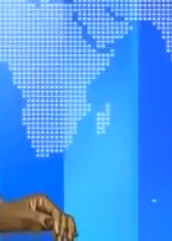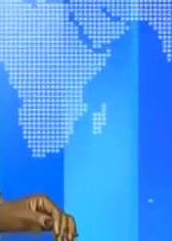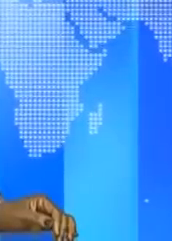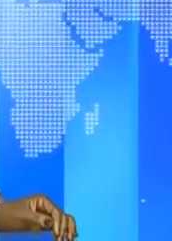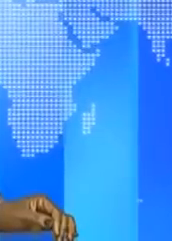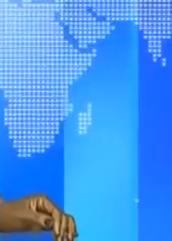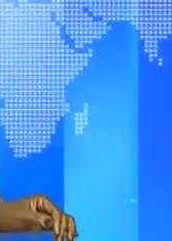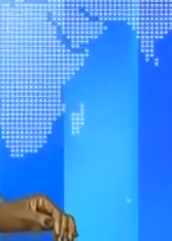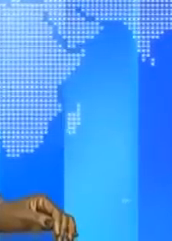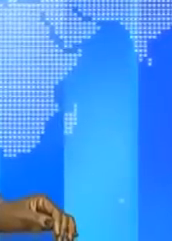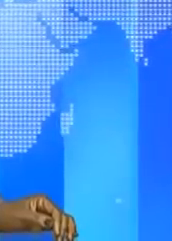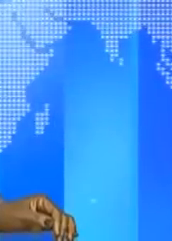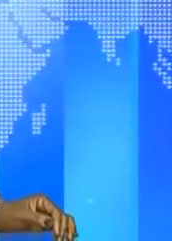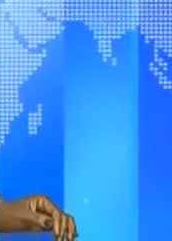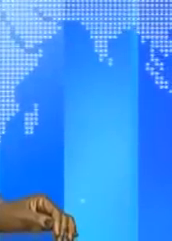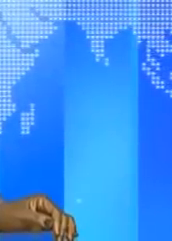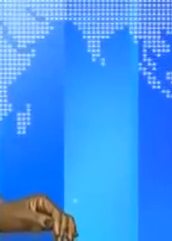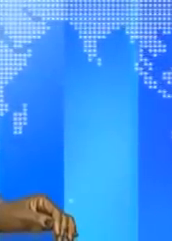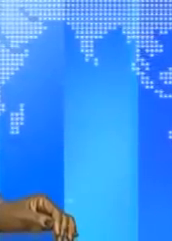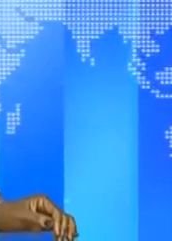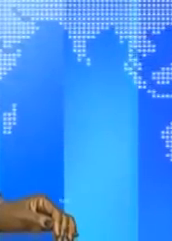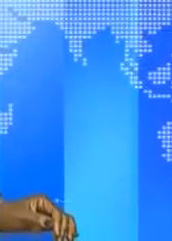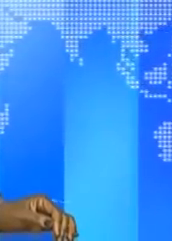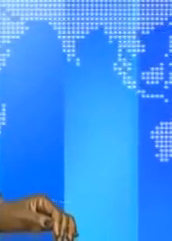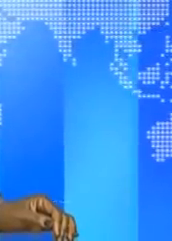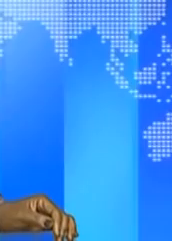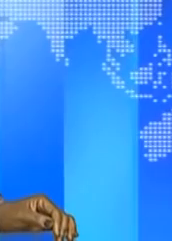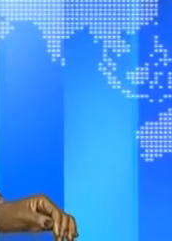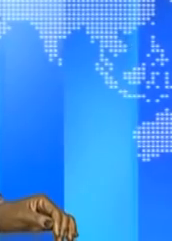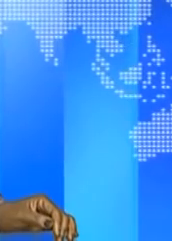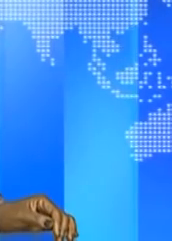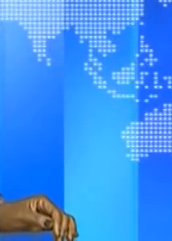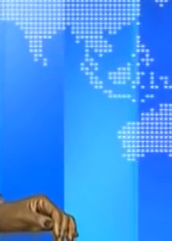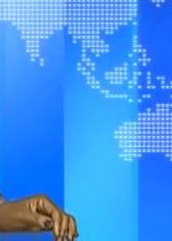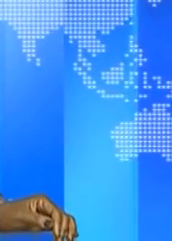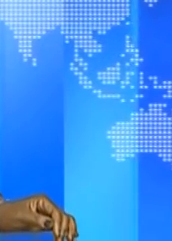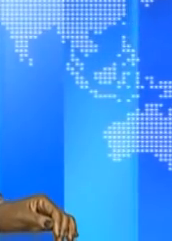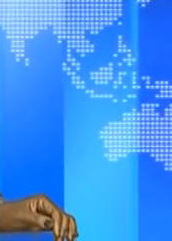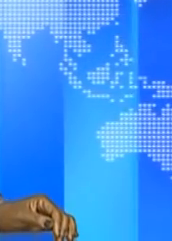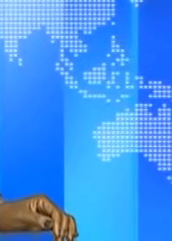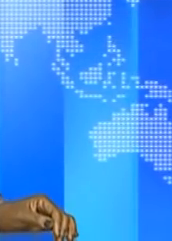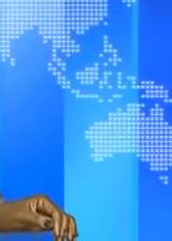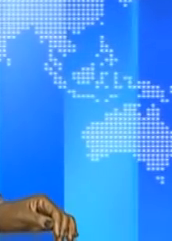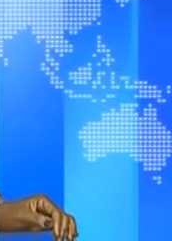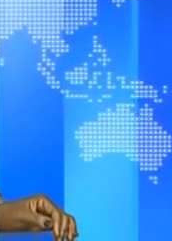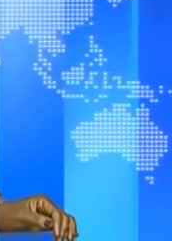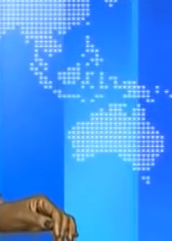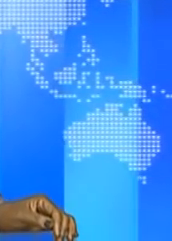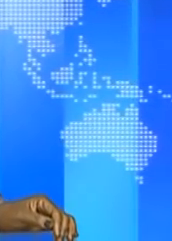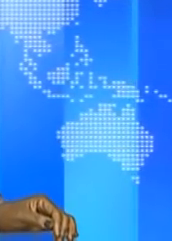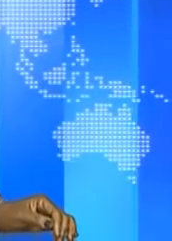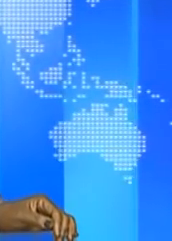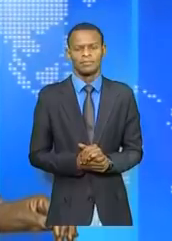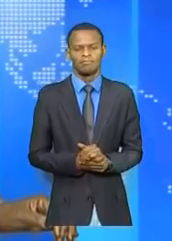COICA, agence sud-coréenne. Et les élections du gouverneur au Kasaï oriental, des candidats s'annoncent au fur et à